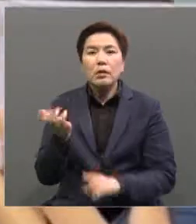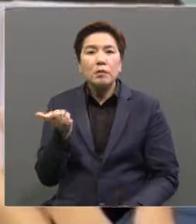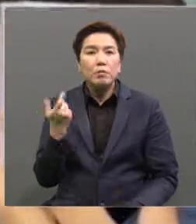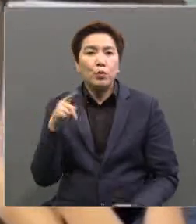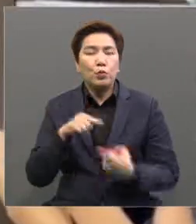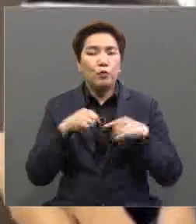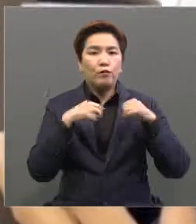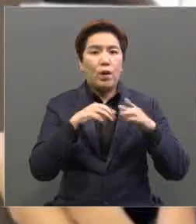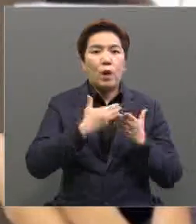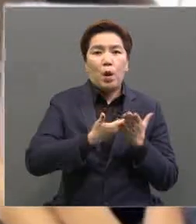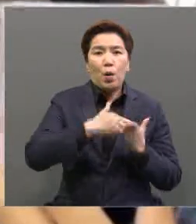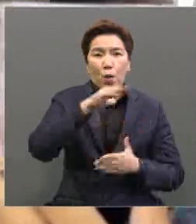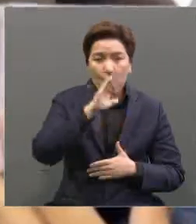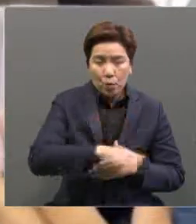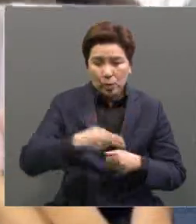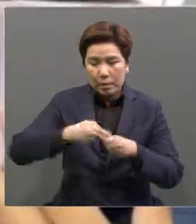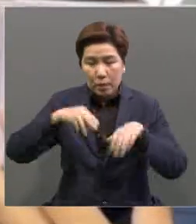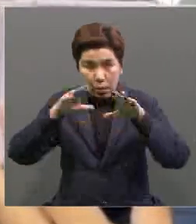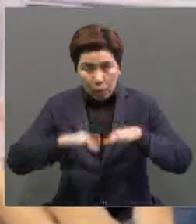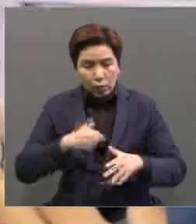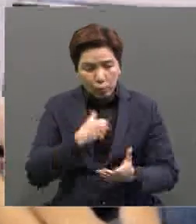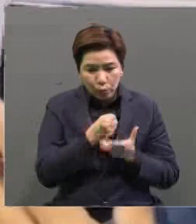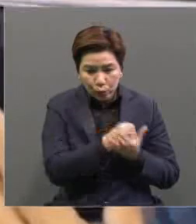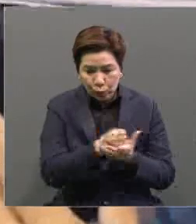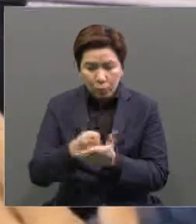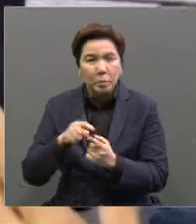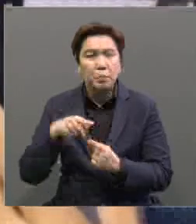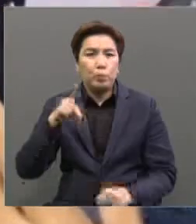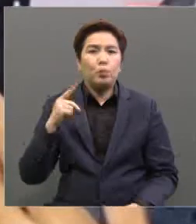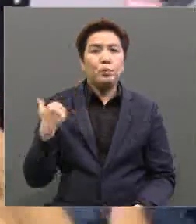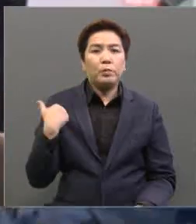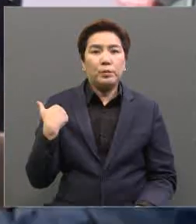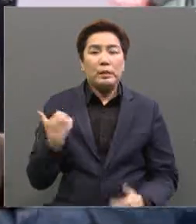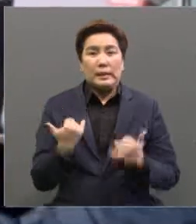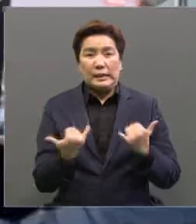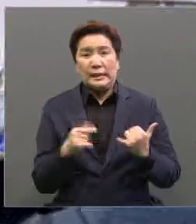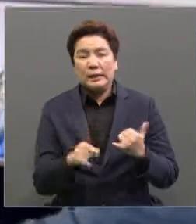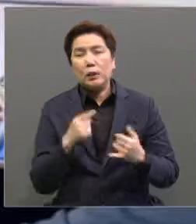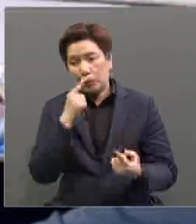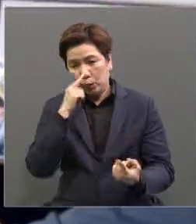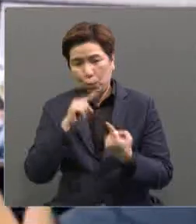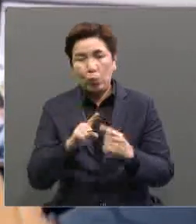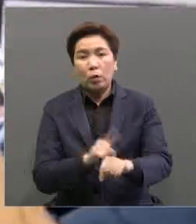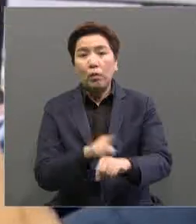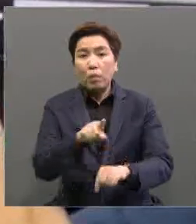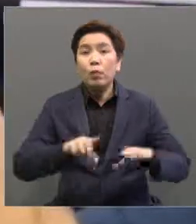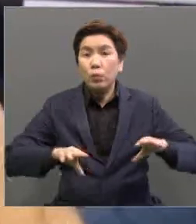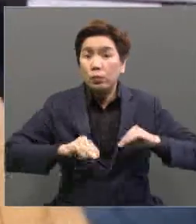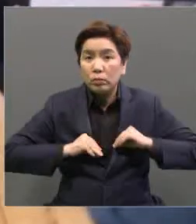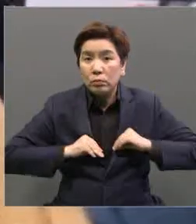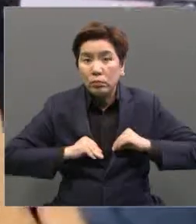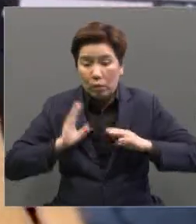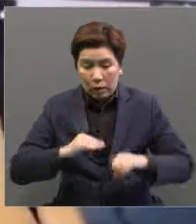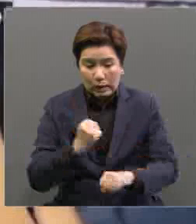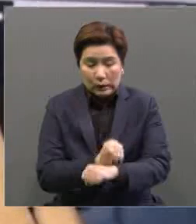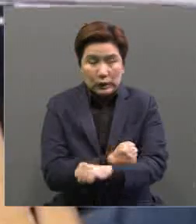ดค่าไฟลดค่าน้ำมันนะครับหลายอย่างซึ่งก็ได้ประโยชน์ไปแล้ววันนี้เนี่ยถึงเวลาแล้วที่เราจะยอมเหรอที่จะให้